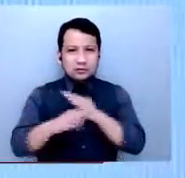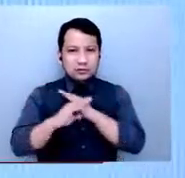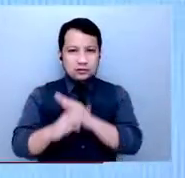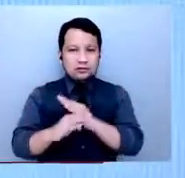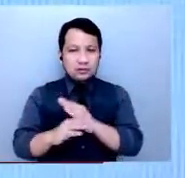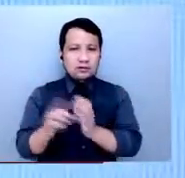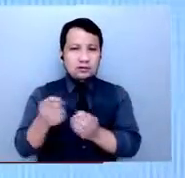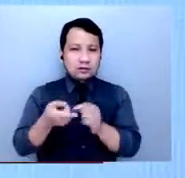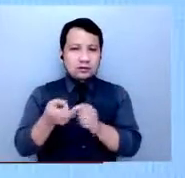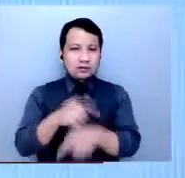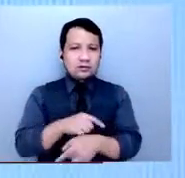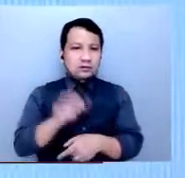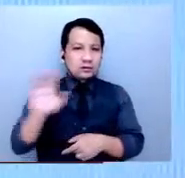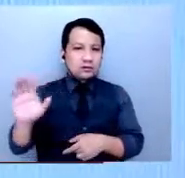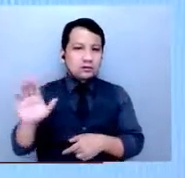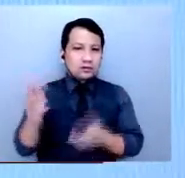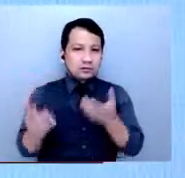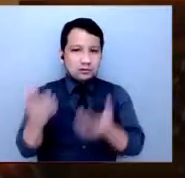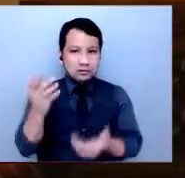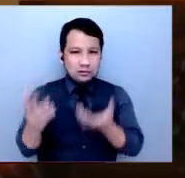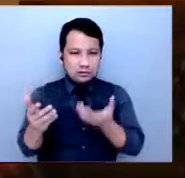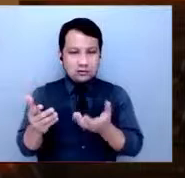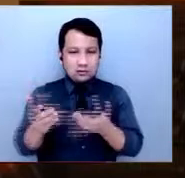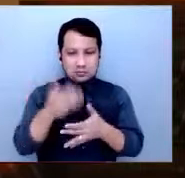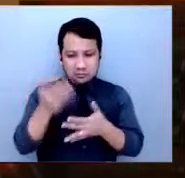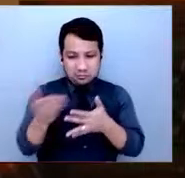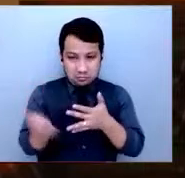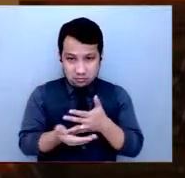from posibleng mga kaso na